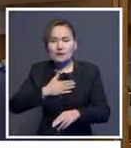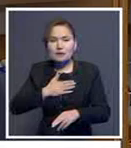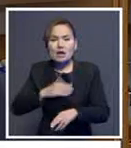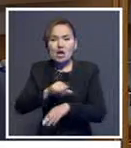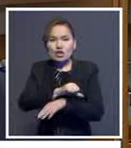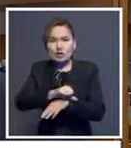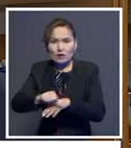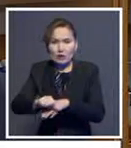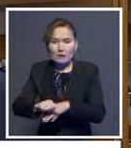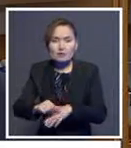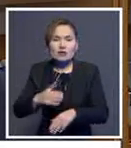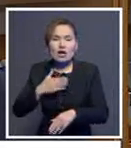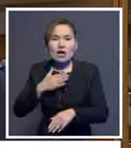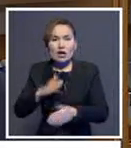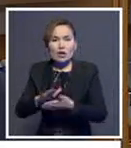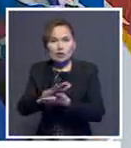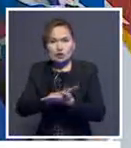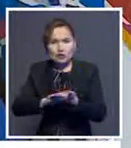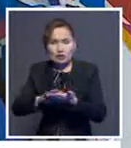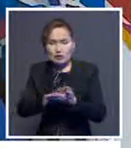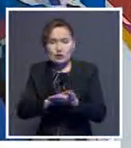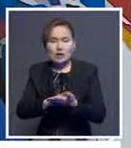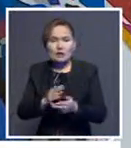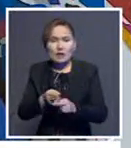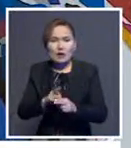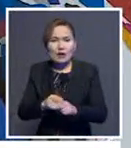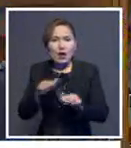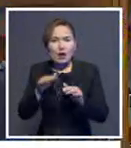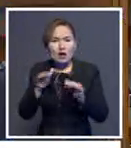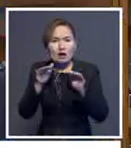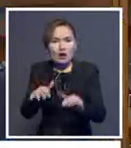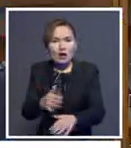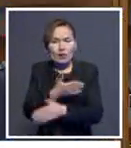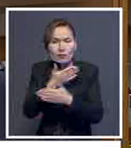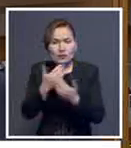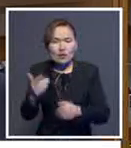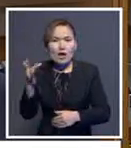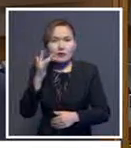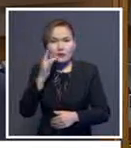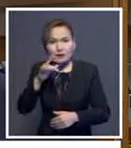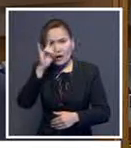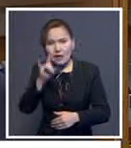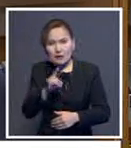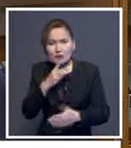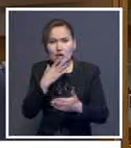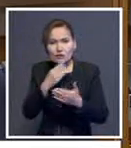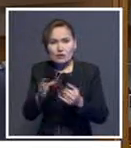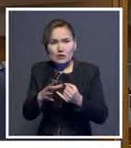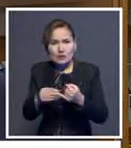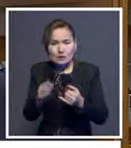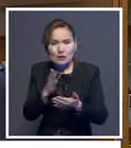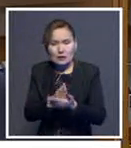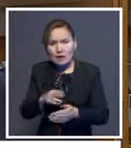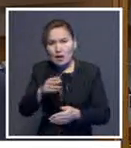шекарамызға қол ұсық байтын жағдайды біз қалып бастырдық. Оның сұртына, яғни біз қалқаралық мәселелер бойынша Сирияға, және одан